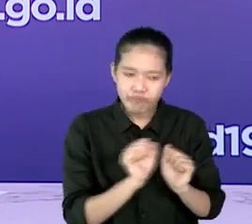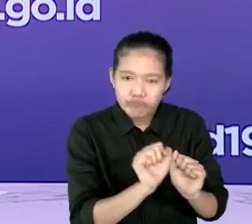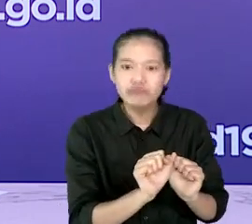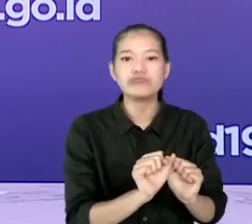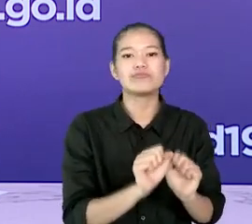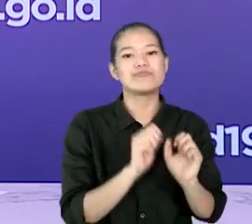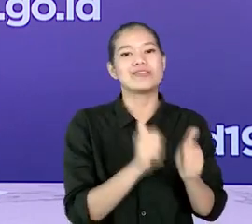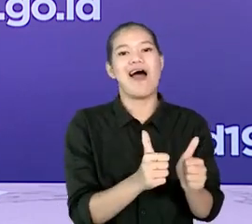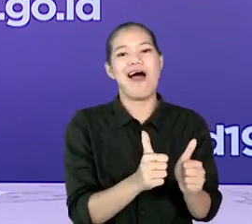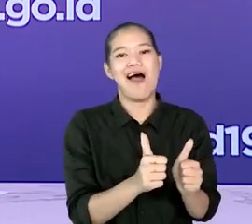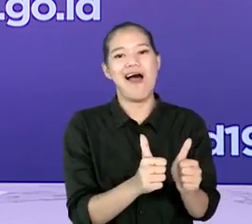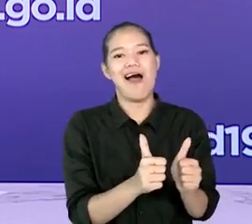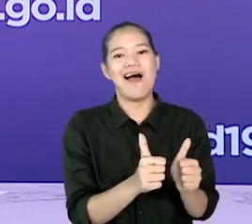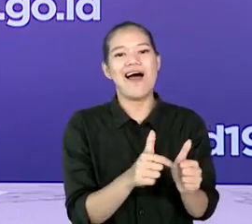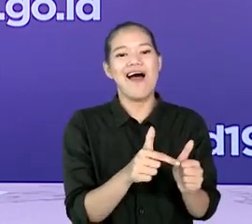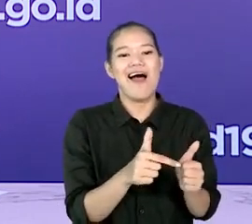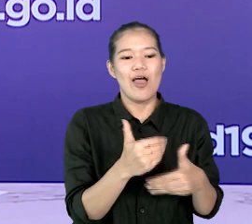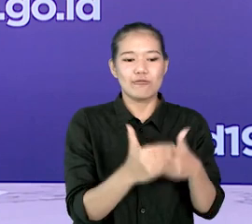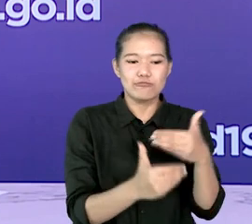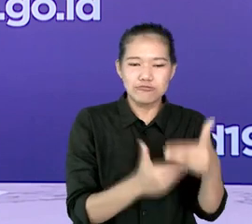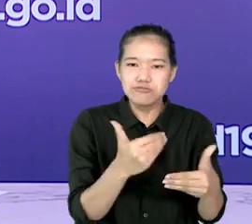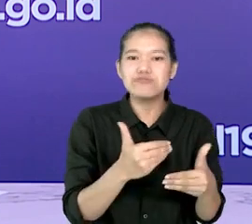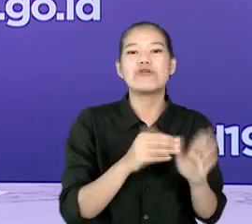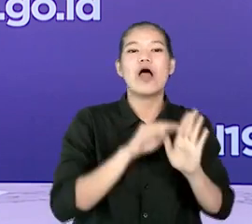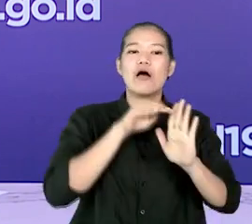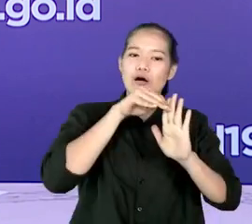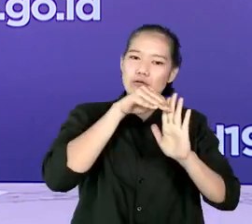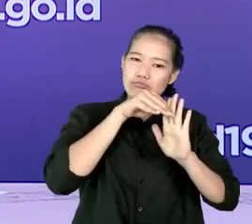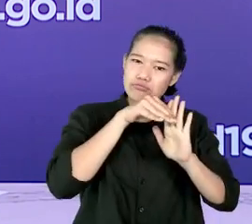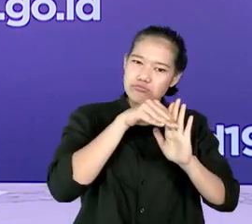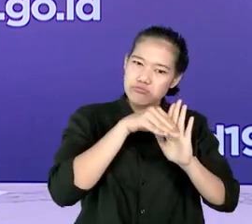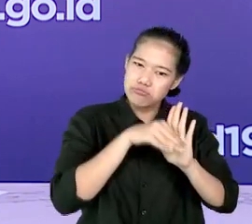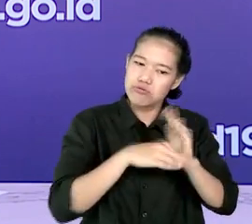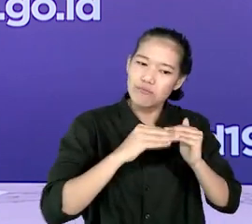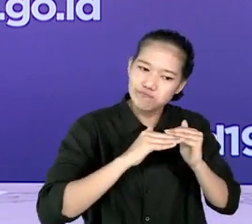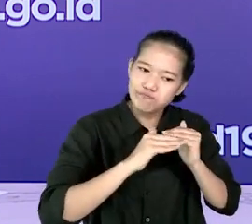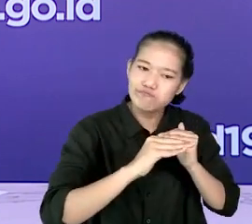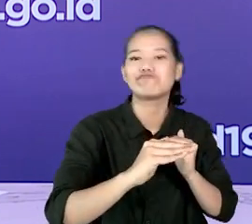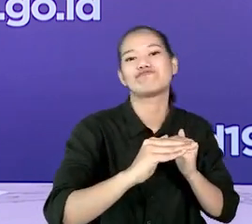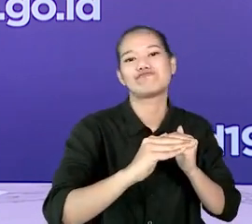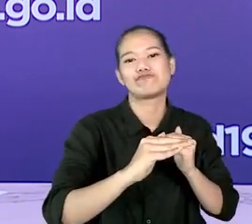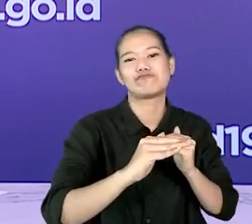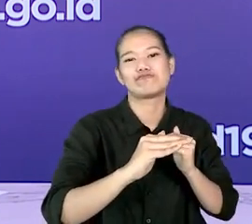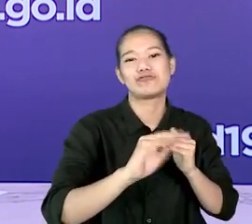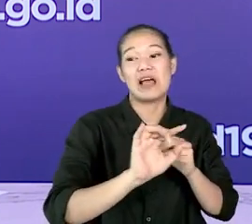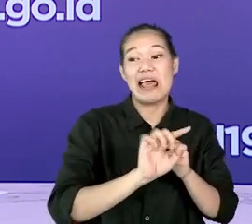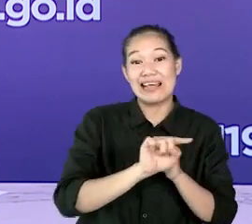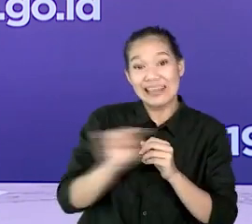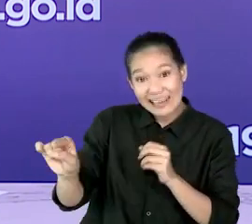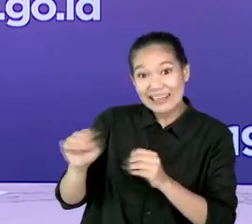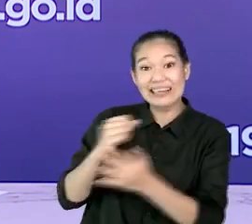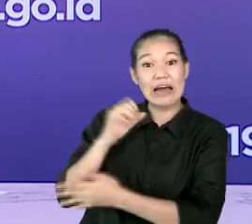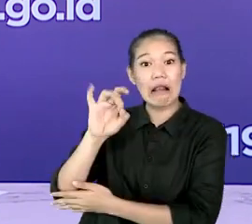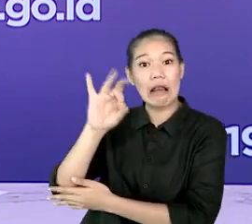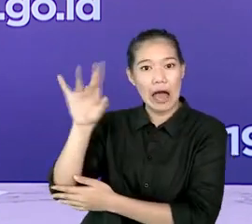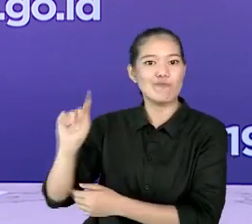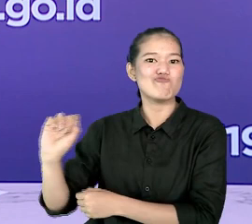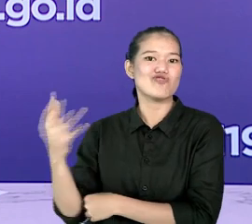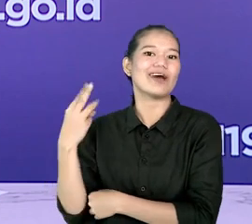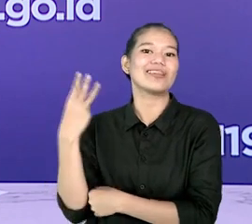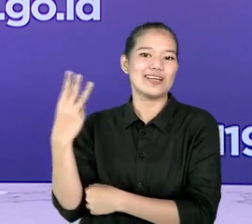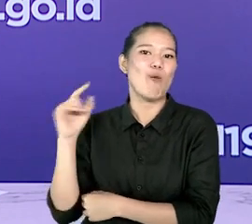ditangani sehingga kurva menunjukkan pelandaian hingga saat ini disaat negara lain mengalami lonjakan kasus